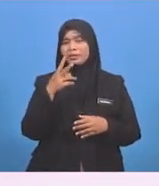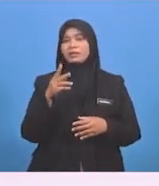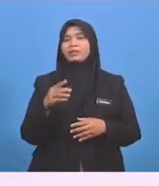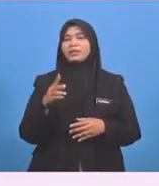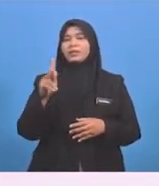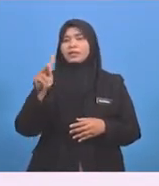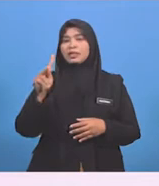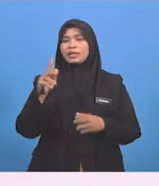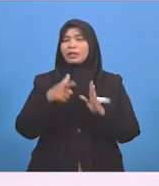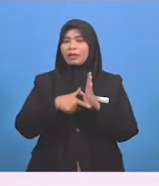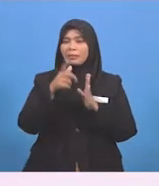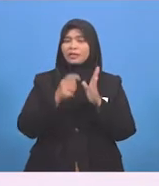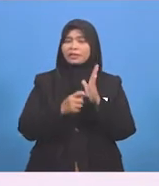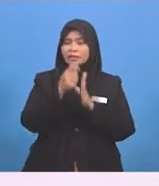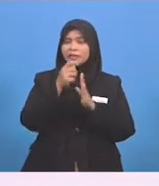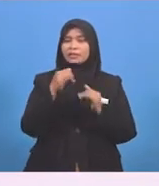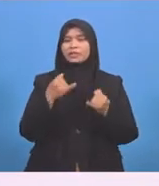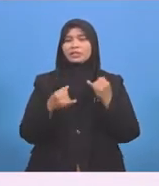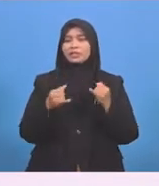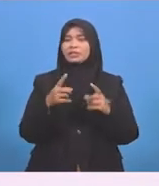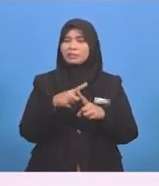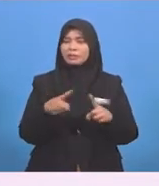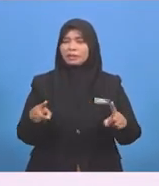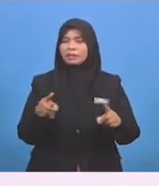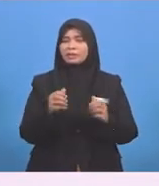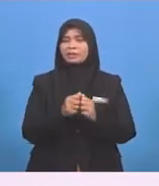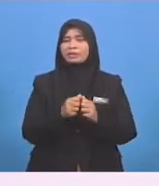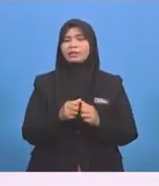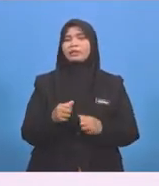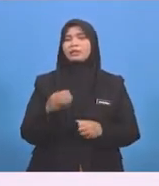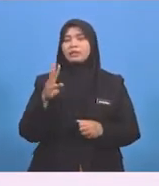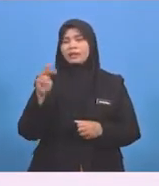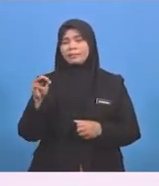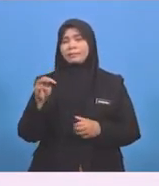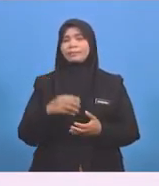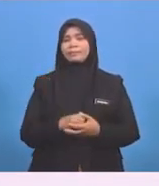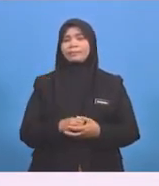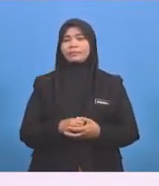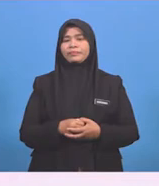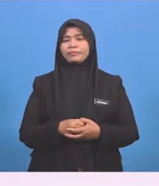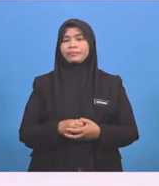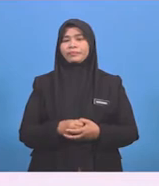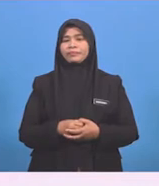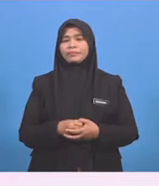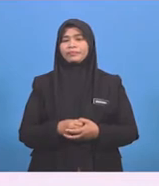K lebih tinggi jika dibandingkan dengan takat didih M.